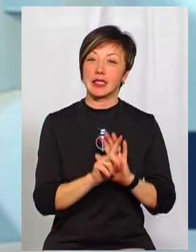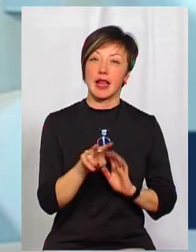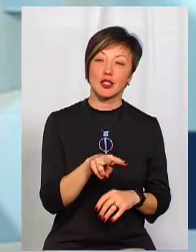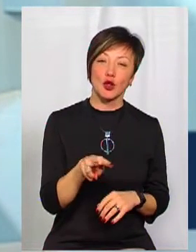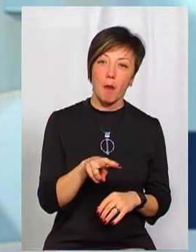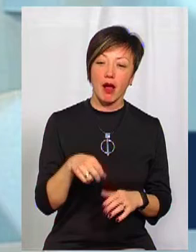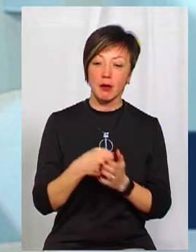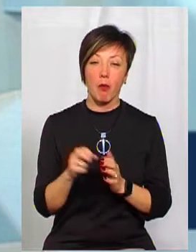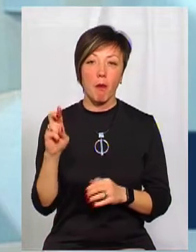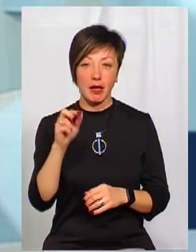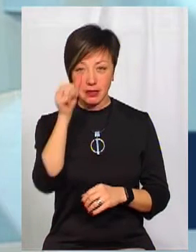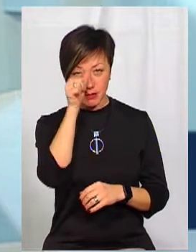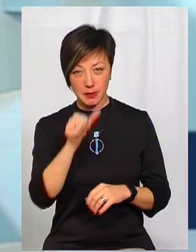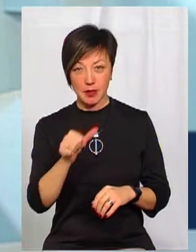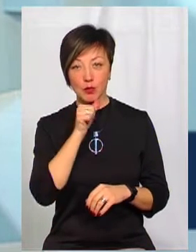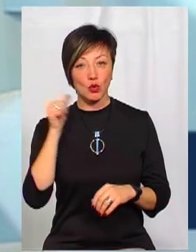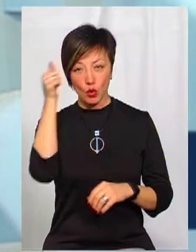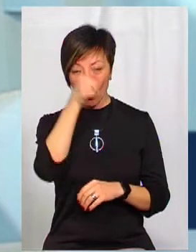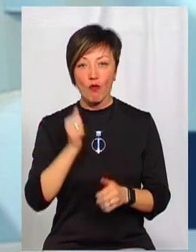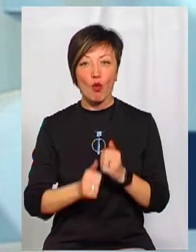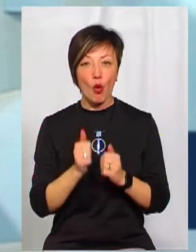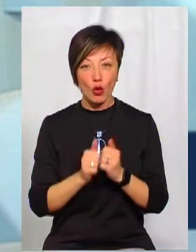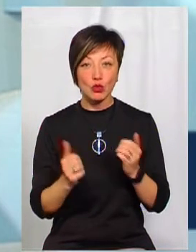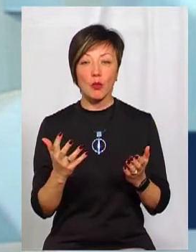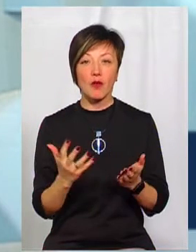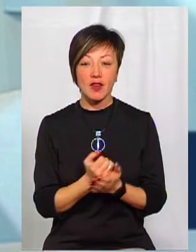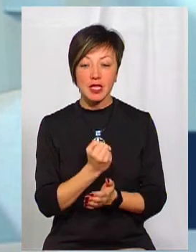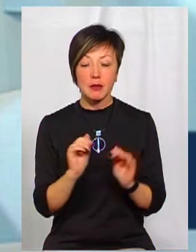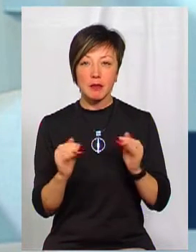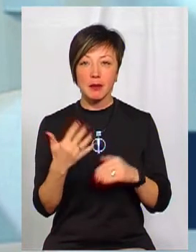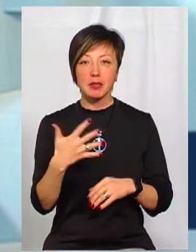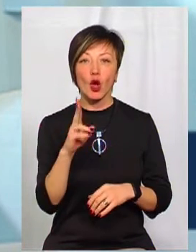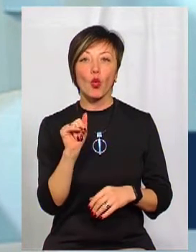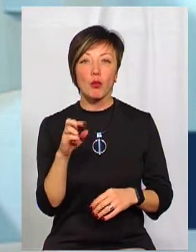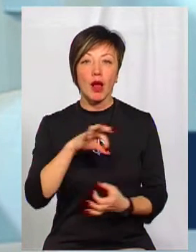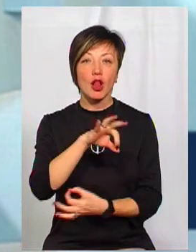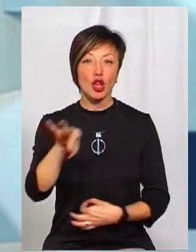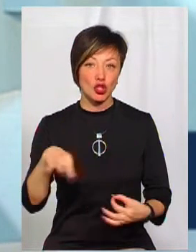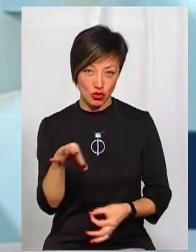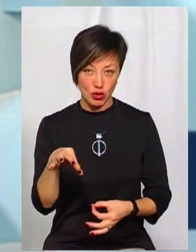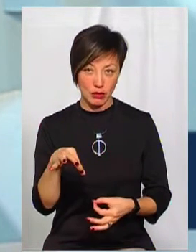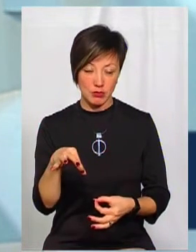листопада по березень місяць торічного року. В кожного вийшло мінімум 50 кубів лишніх.